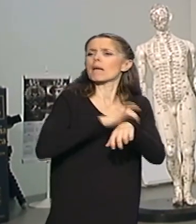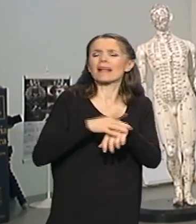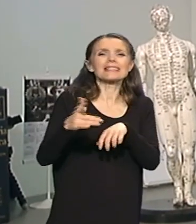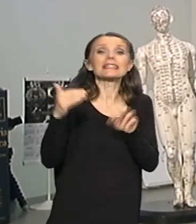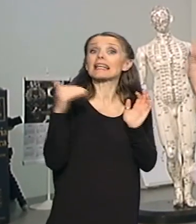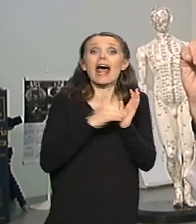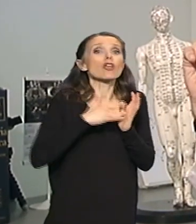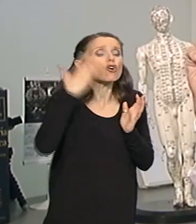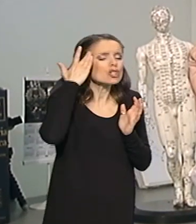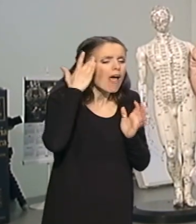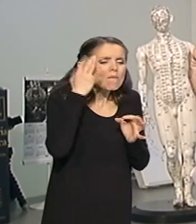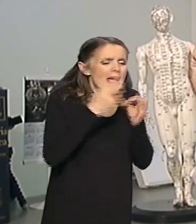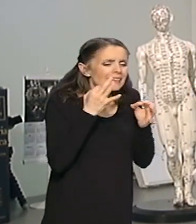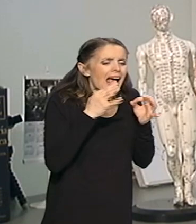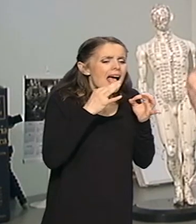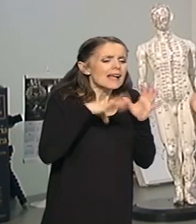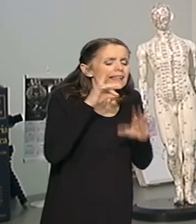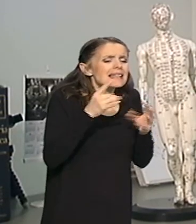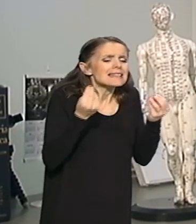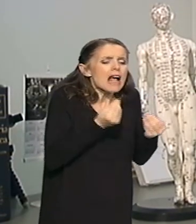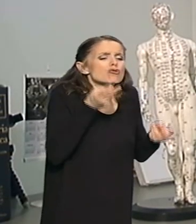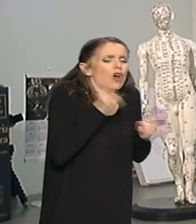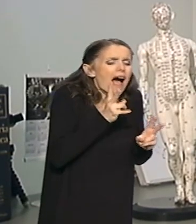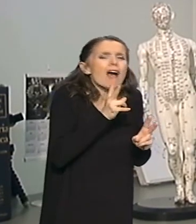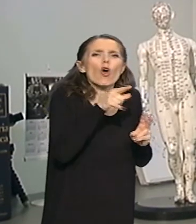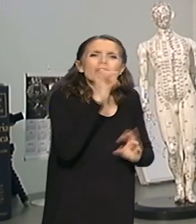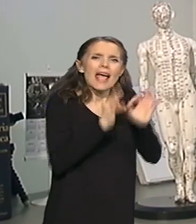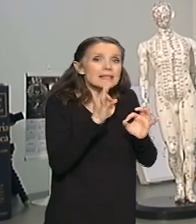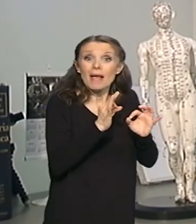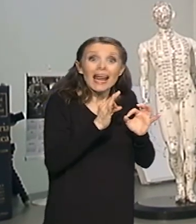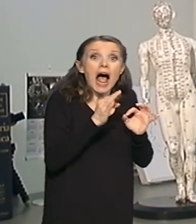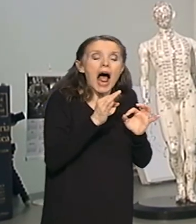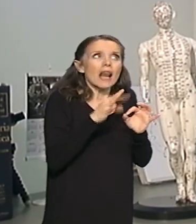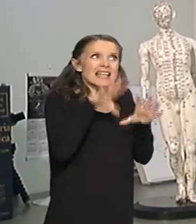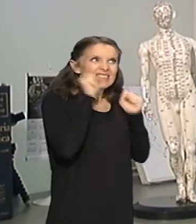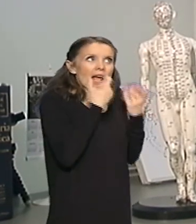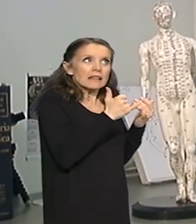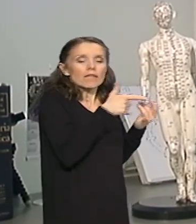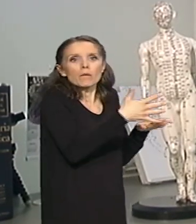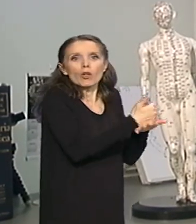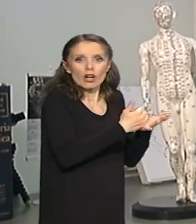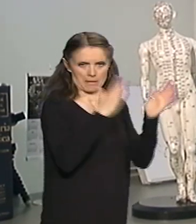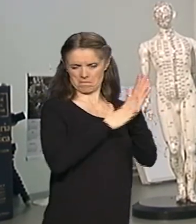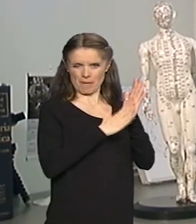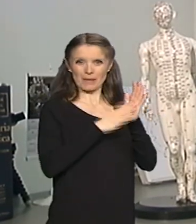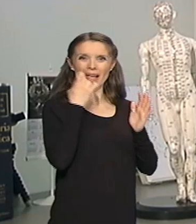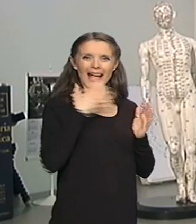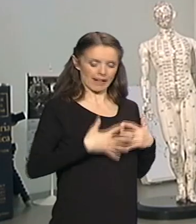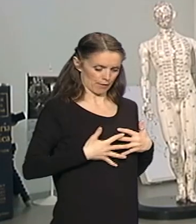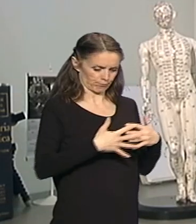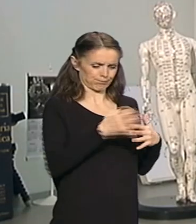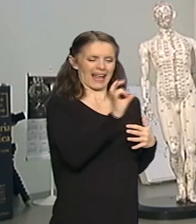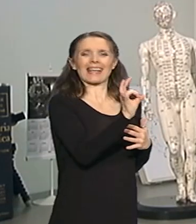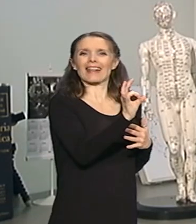ali već koristi taj princip. Znači, kad imate jajnu ćeliju, to je jedno. Ta jajna ćelija se razdvoji na